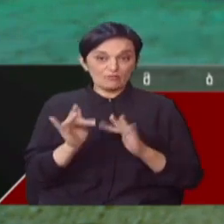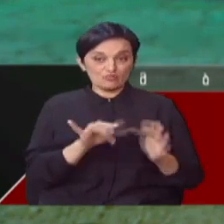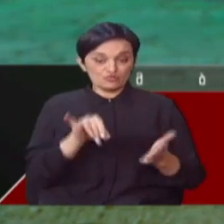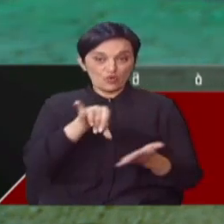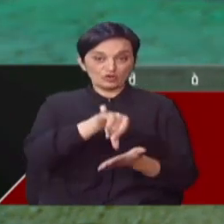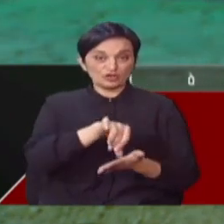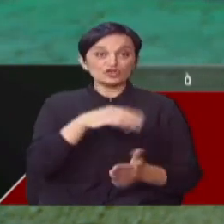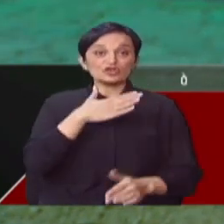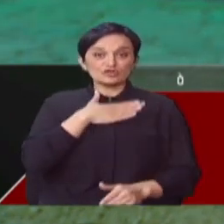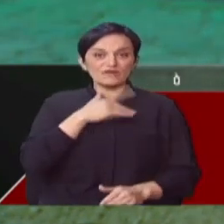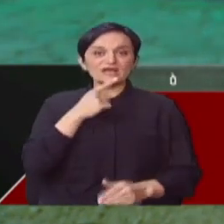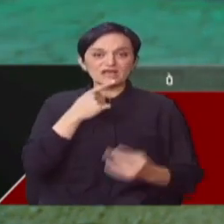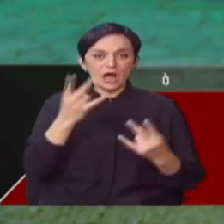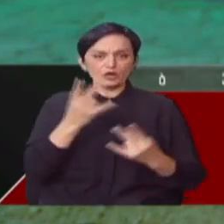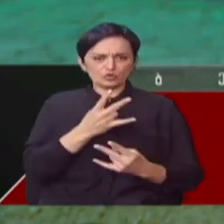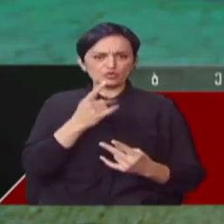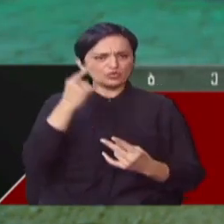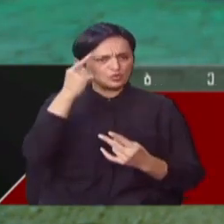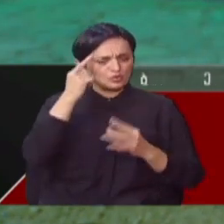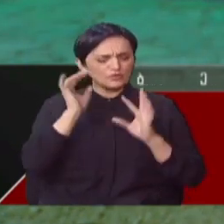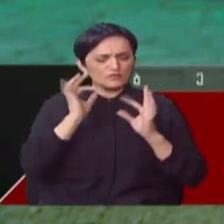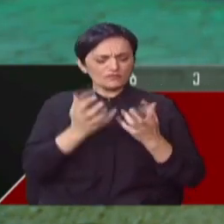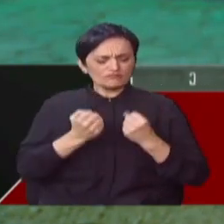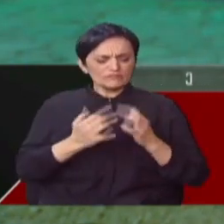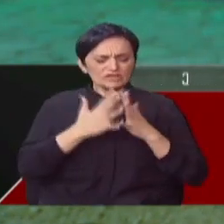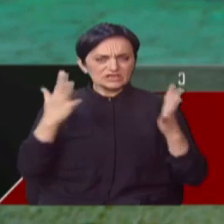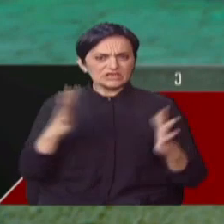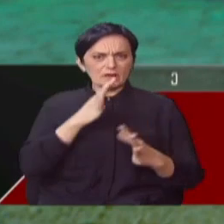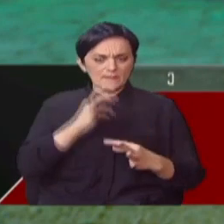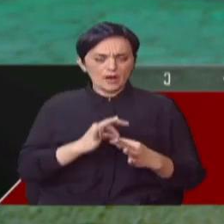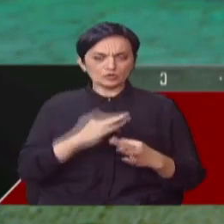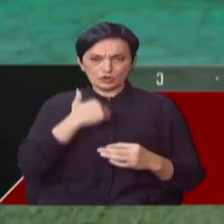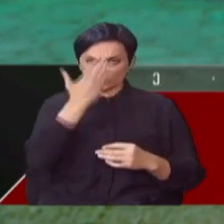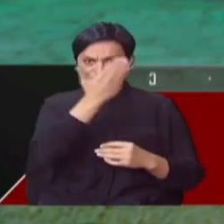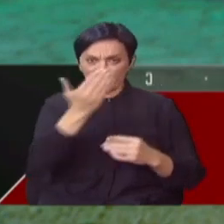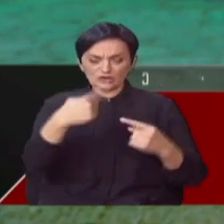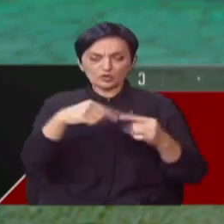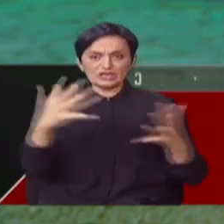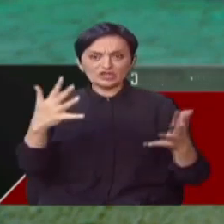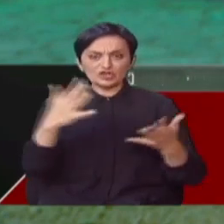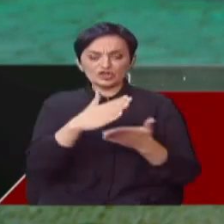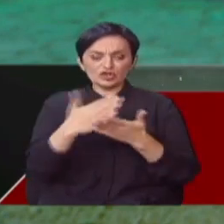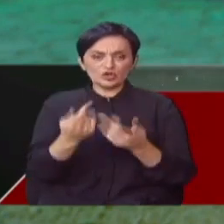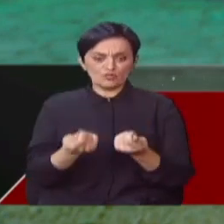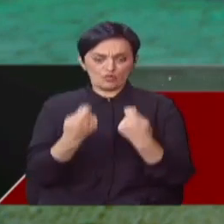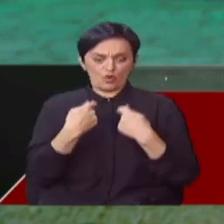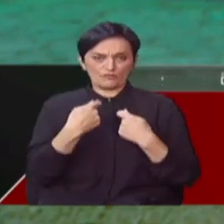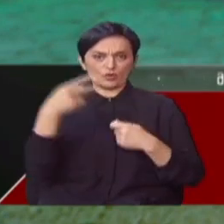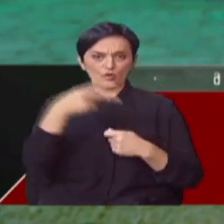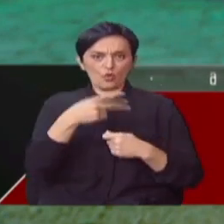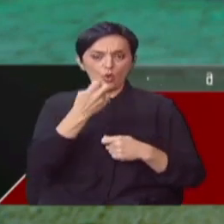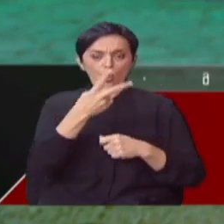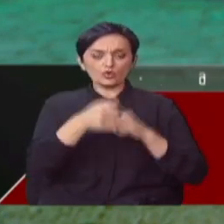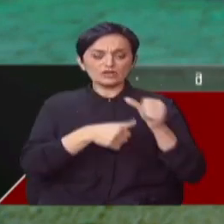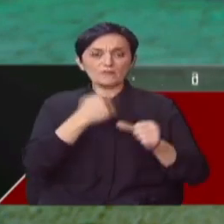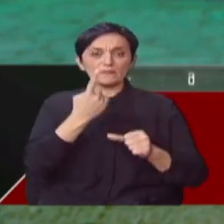და ჩვენ რა თქმა უნდა ვათვით ცნობიერებ იმ დიდ პასუხისმგებლობას რომელიც ჩვენმა საზოგადოებამ უდიდესმა ნაწილმა მოგვანიჭა 2012